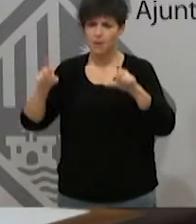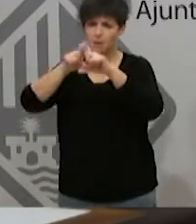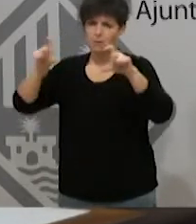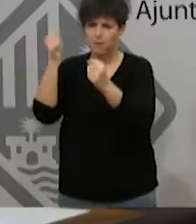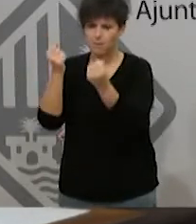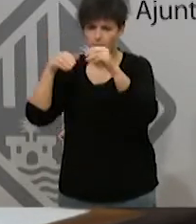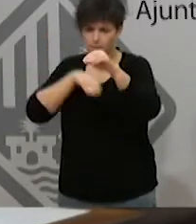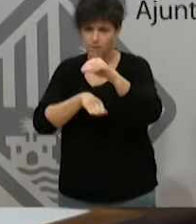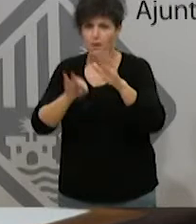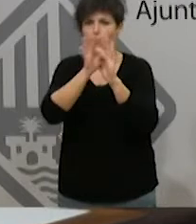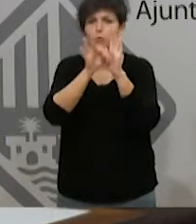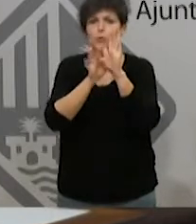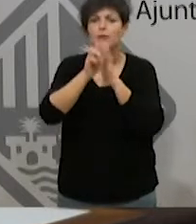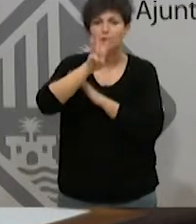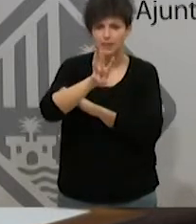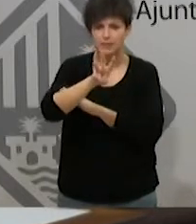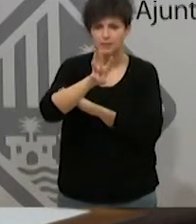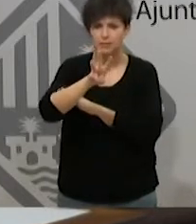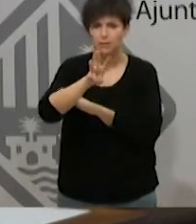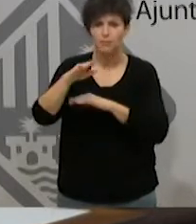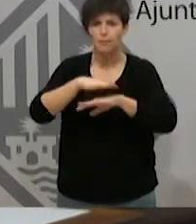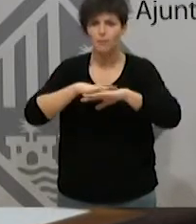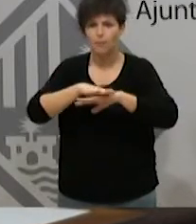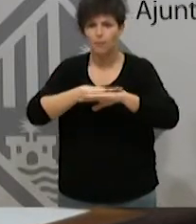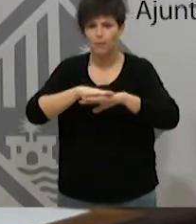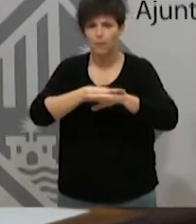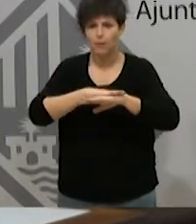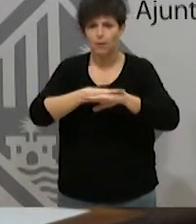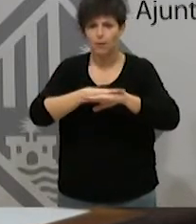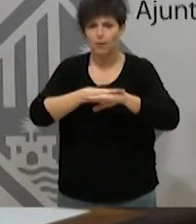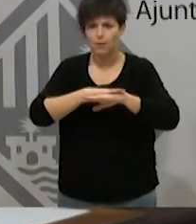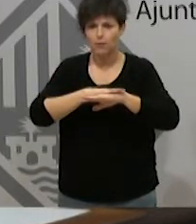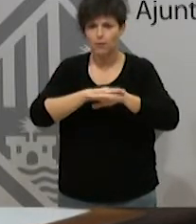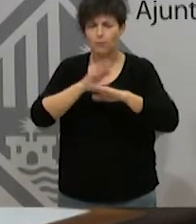Els tres primers punts, quatre primers, els quatre és un donar compte, no és votació.